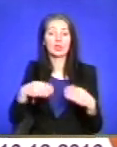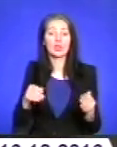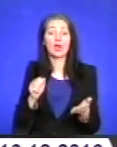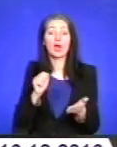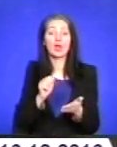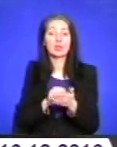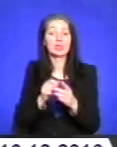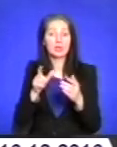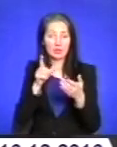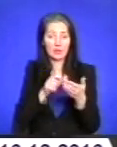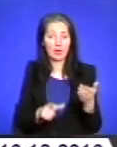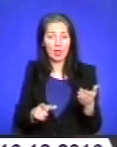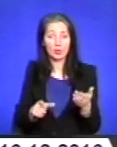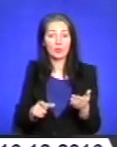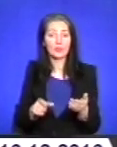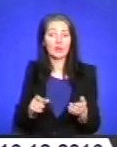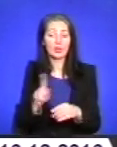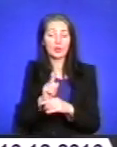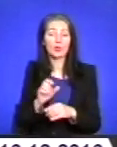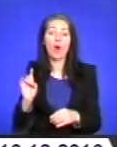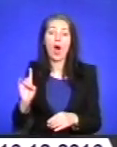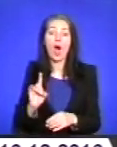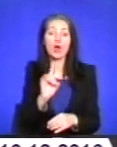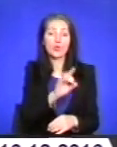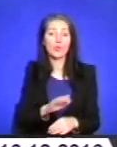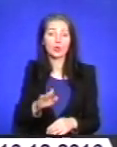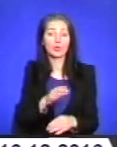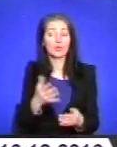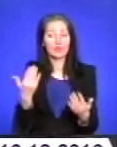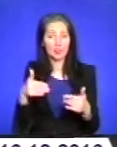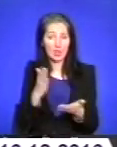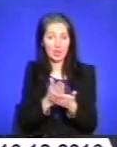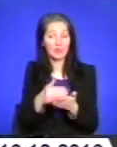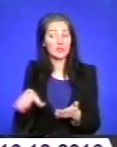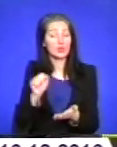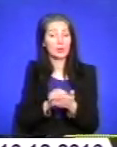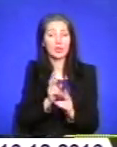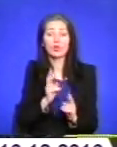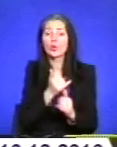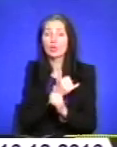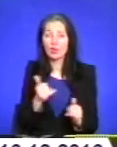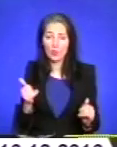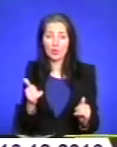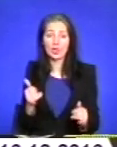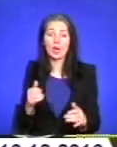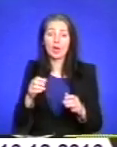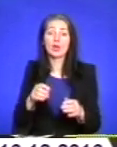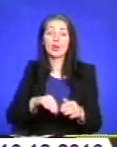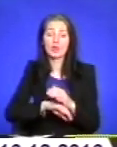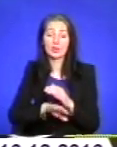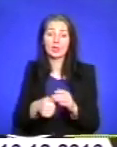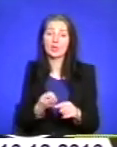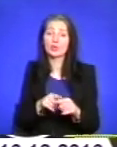аеропорту. Уже є всі документи, ніхто не може зазіхати і розкрадати цю землю. Там